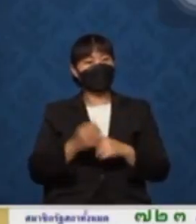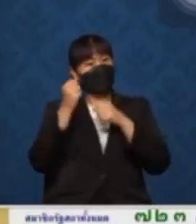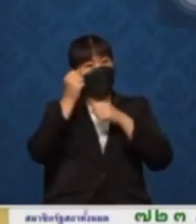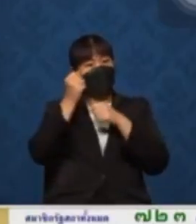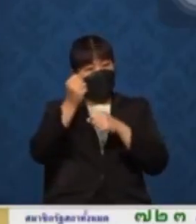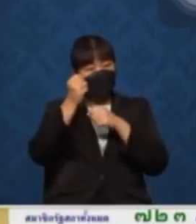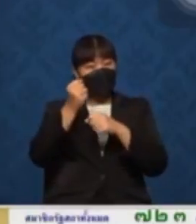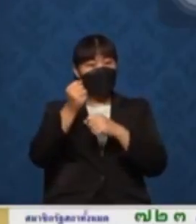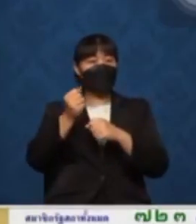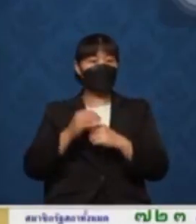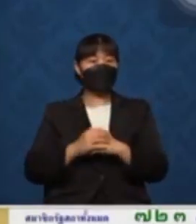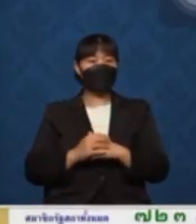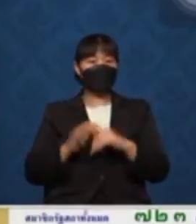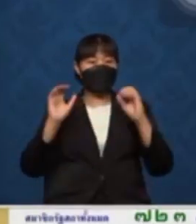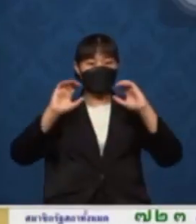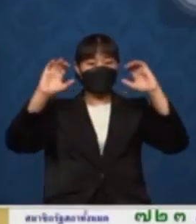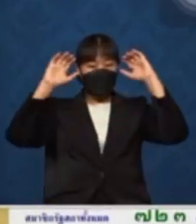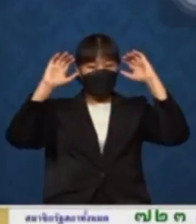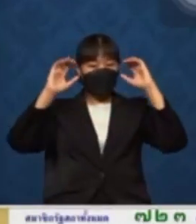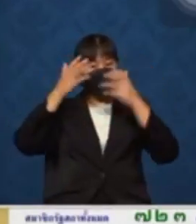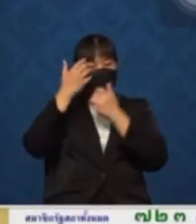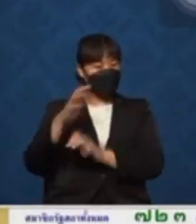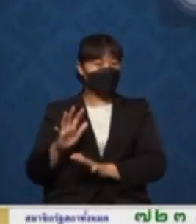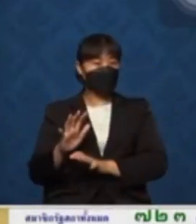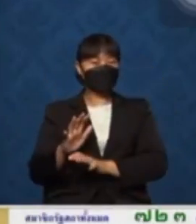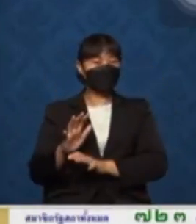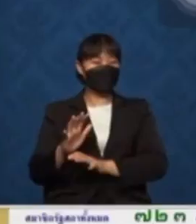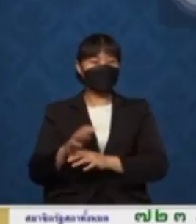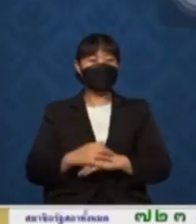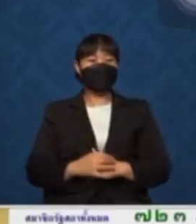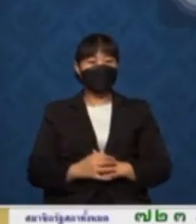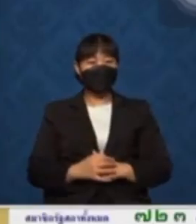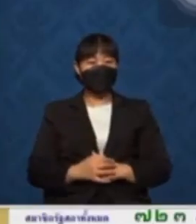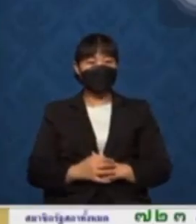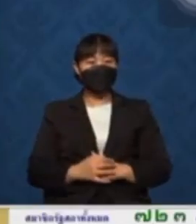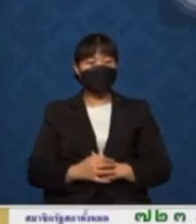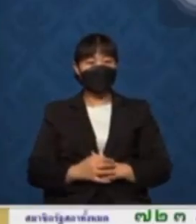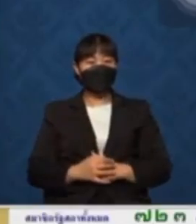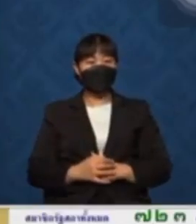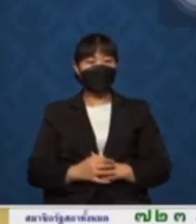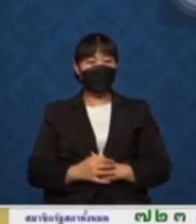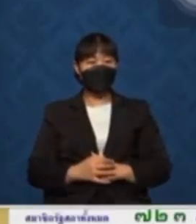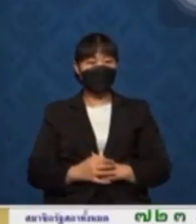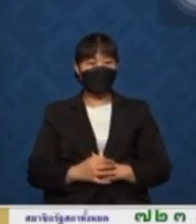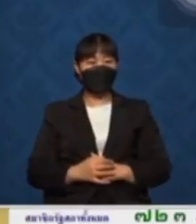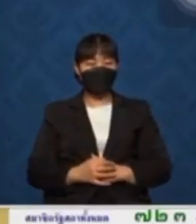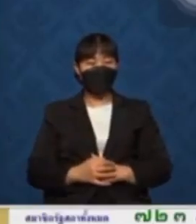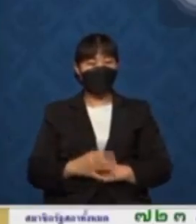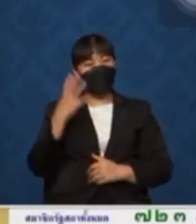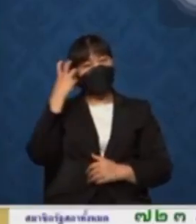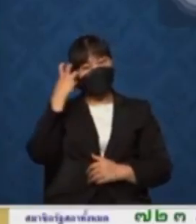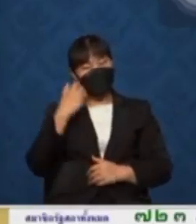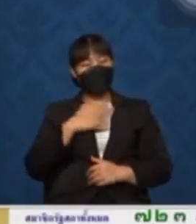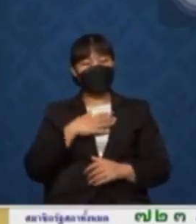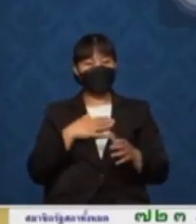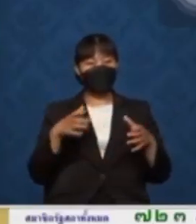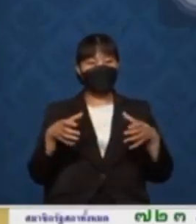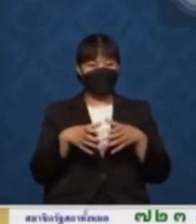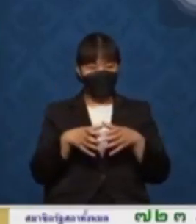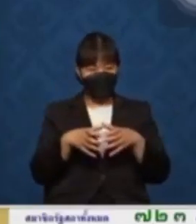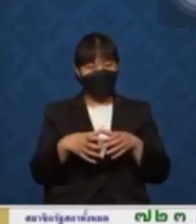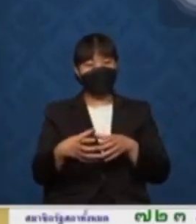ไม่สามารถเพิกเฉยได้เพราะฉะนั้นข้อกังวลเหล่านี้นะครับเป็นข้อกังวลที่ทางผมและทีมนั้นก็ยินดี